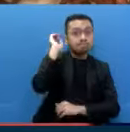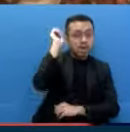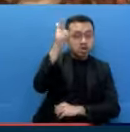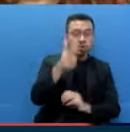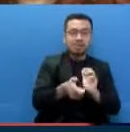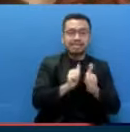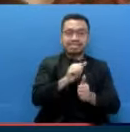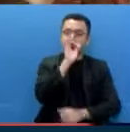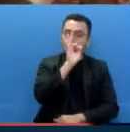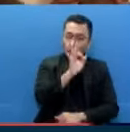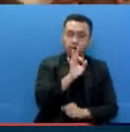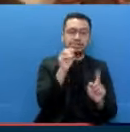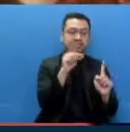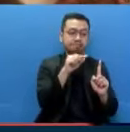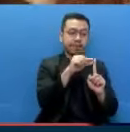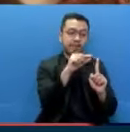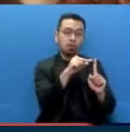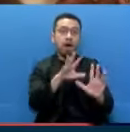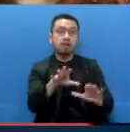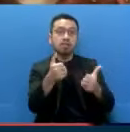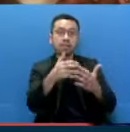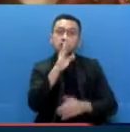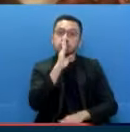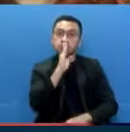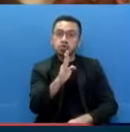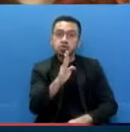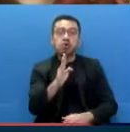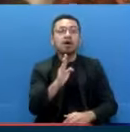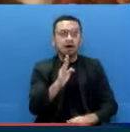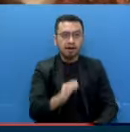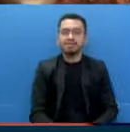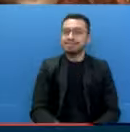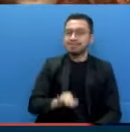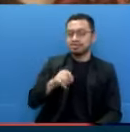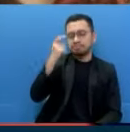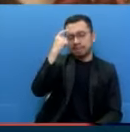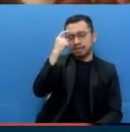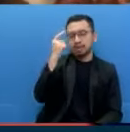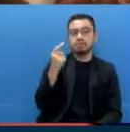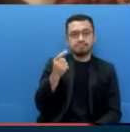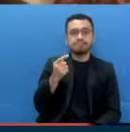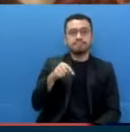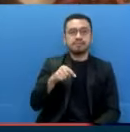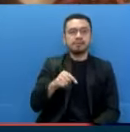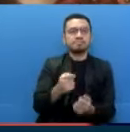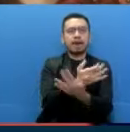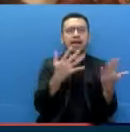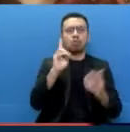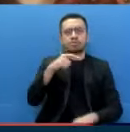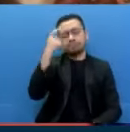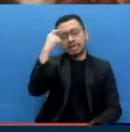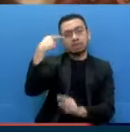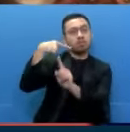dalam kasus ini makanya menurut saya eh masyarakat itu harus diajak untuk berpikir positif ya bahwa tentu sebagai e